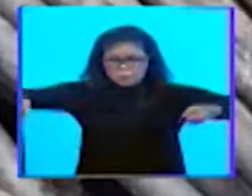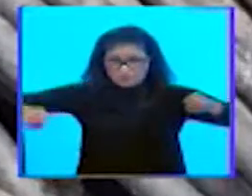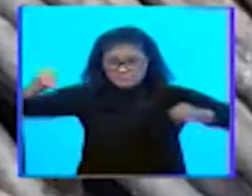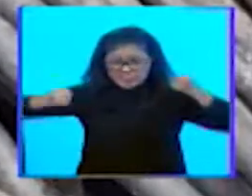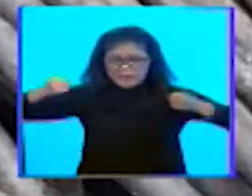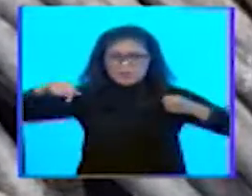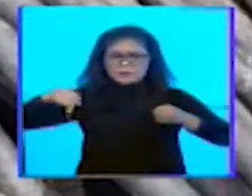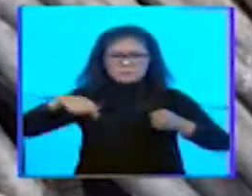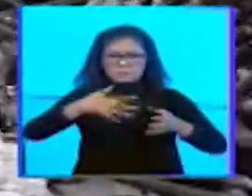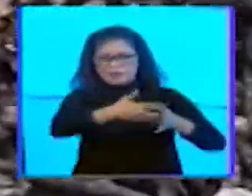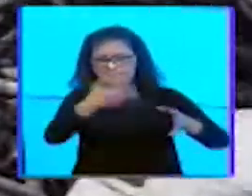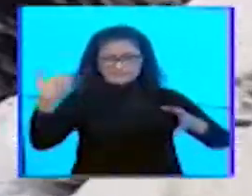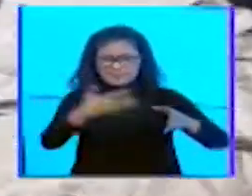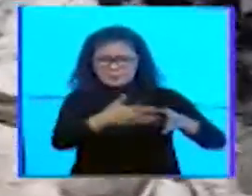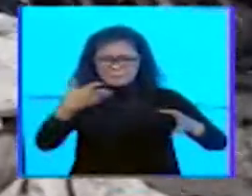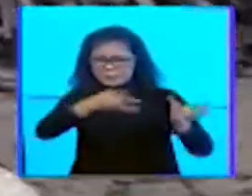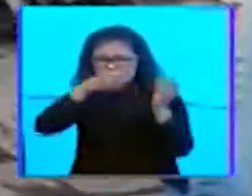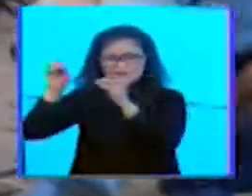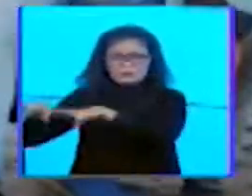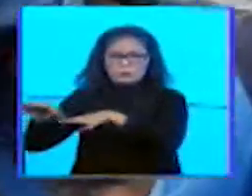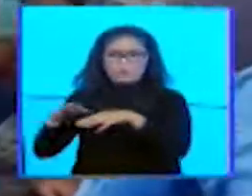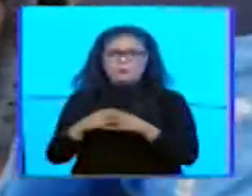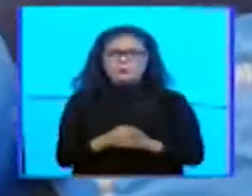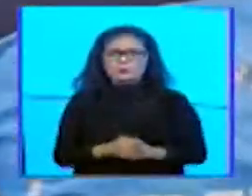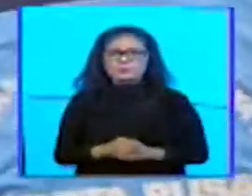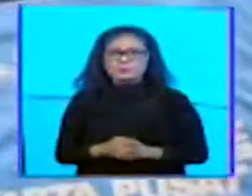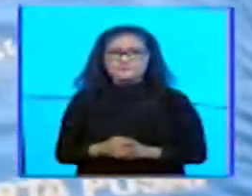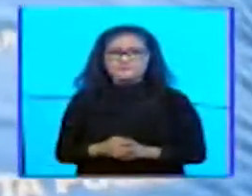tidak mengganggu aliran air. Dari Jakarta, Rani Sanjaya melaporkan.